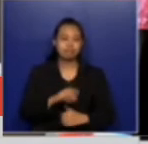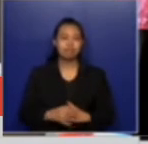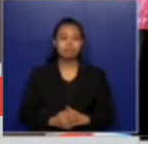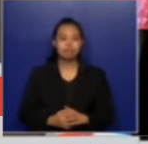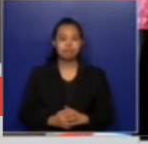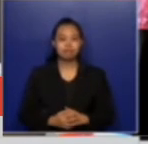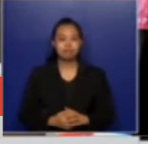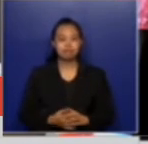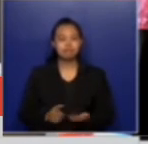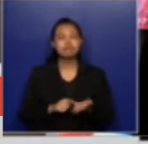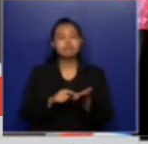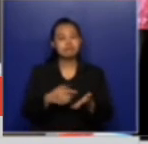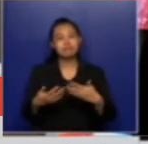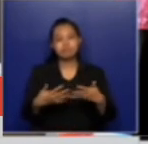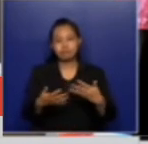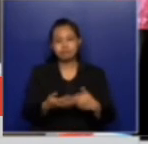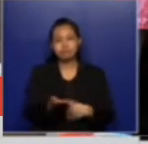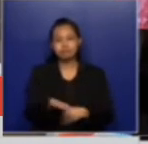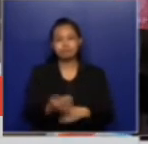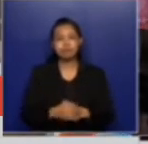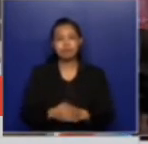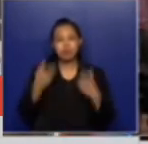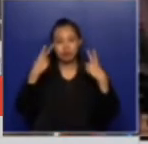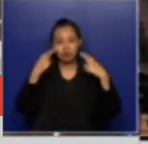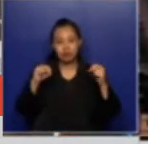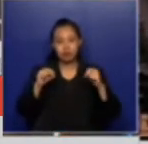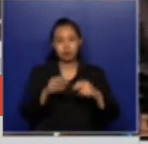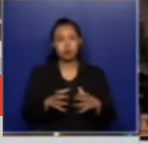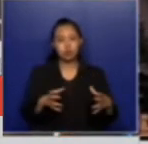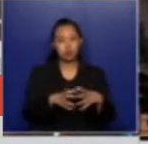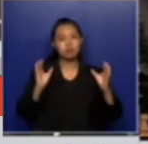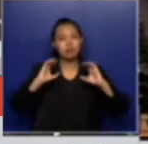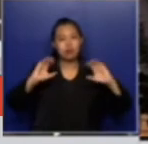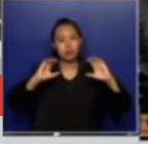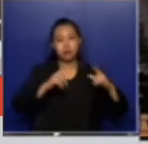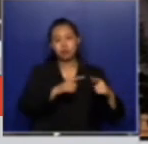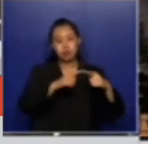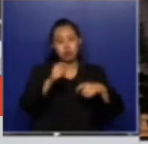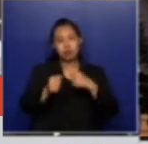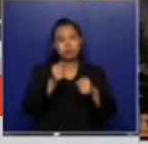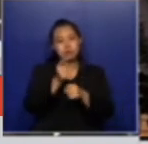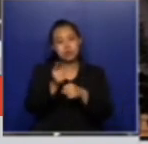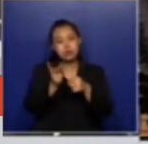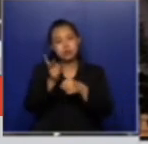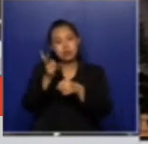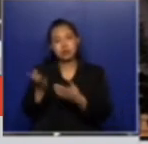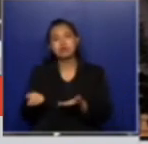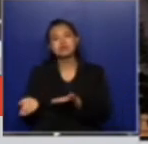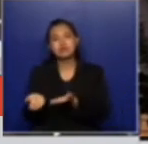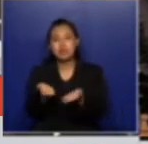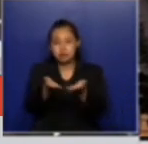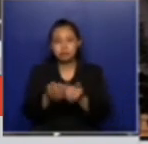แล้วเอาไปเถอะท่านนายกทีมรัฐบาลจะเป็นไปต่ออีกกี่ปีผมเชิญ